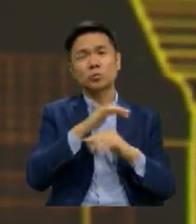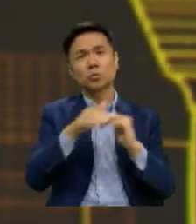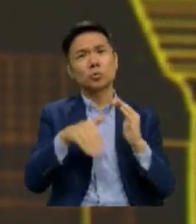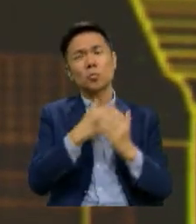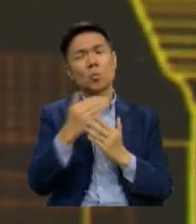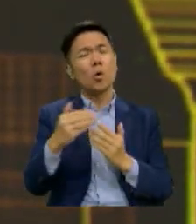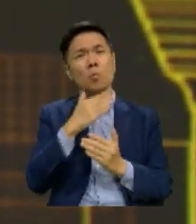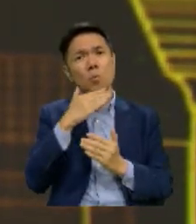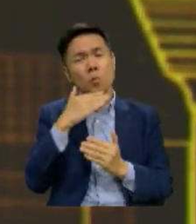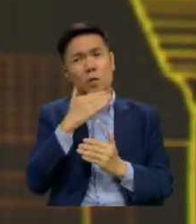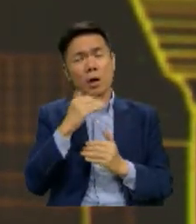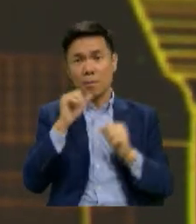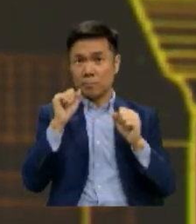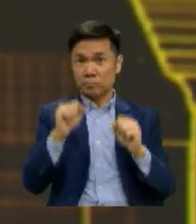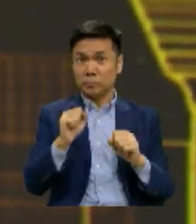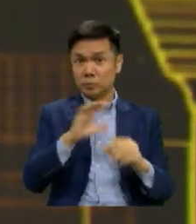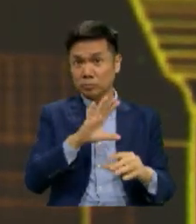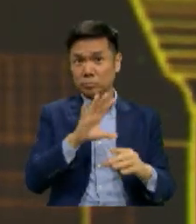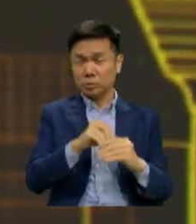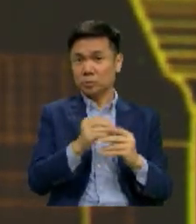dilaksanakan jumlah pemilih mendaftar bertambah